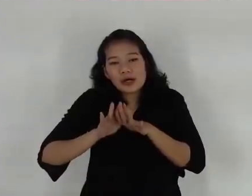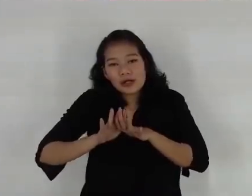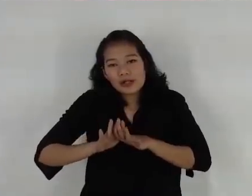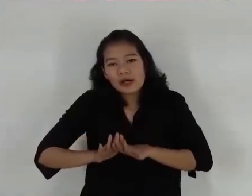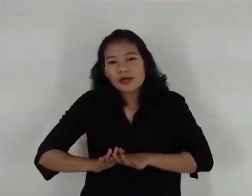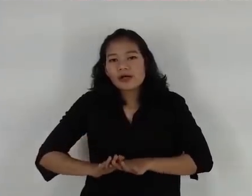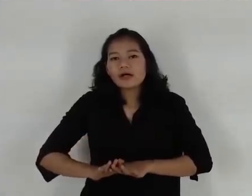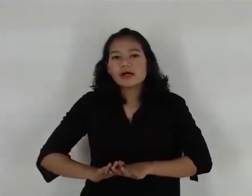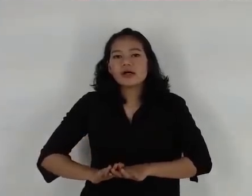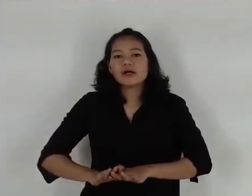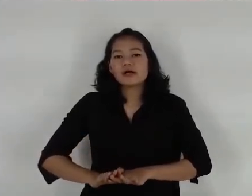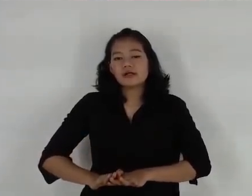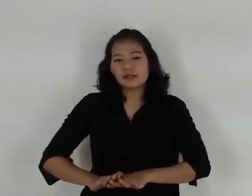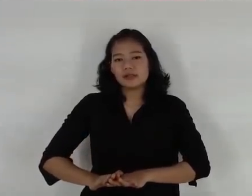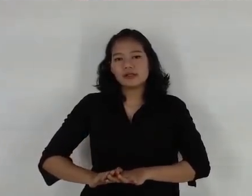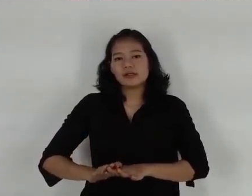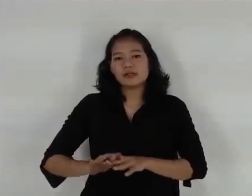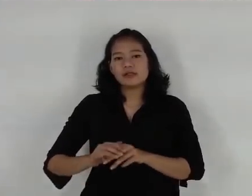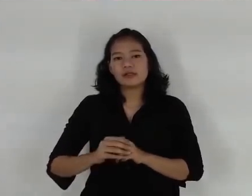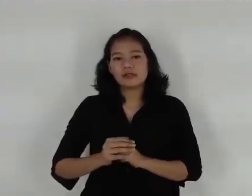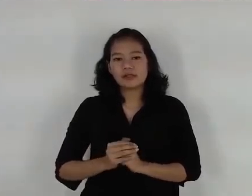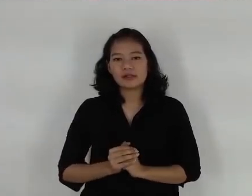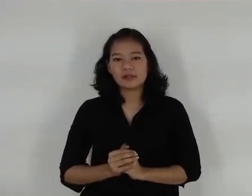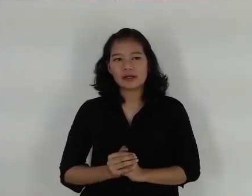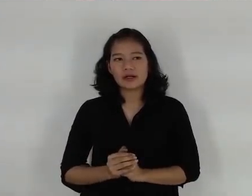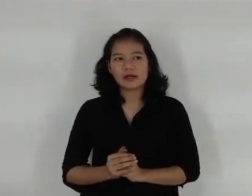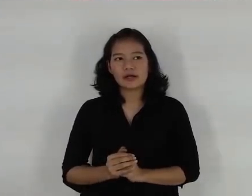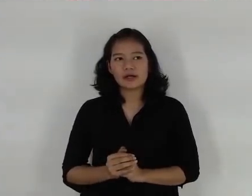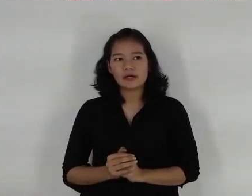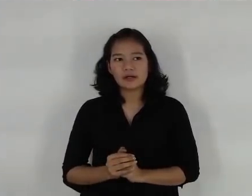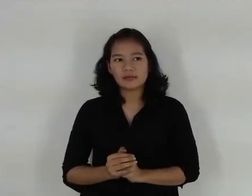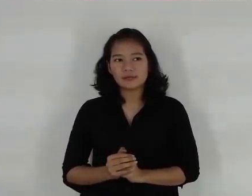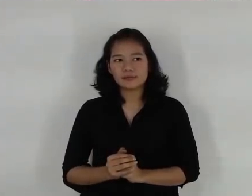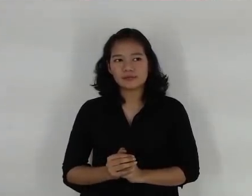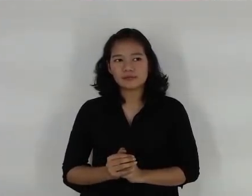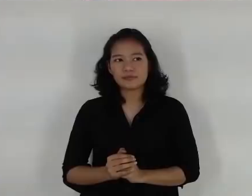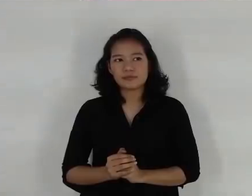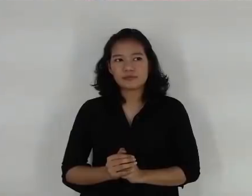perlindungan Your Heart Kau